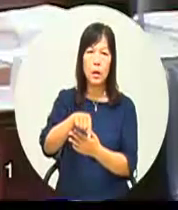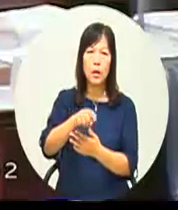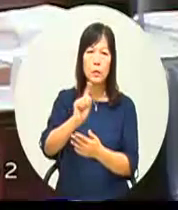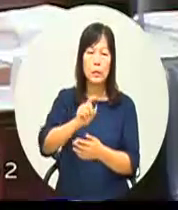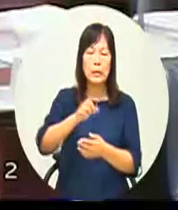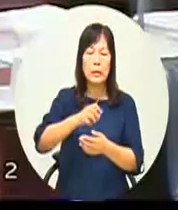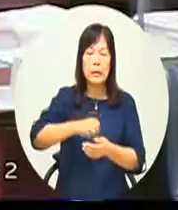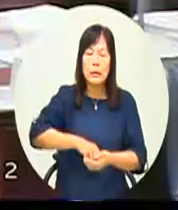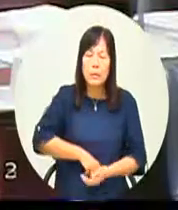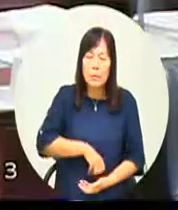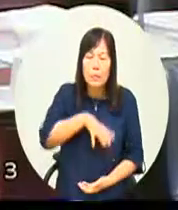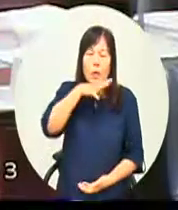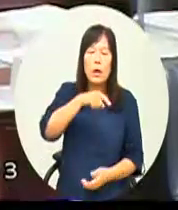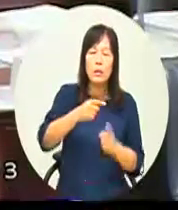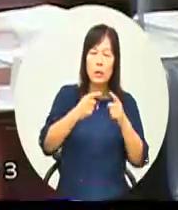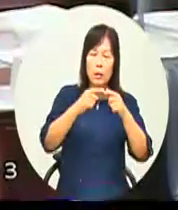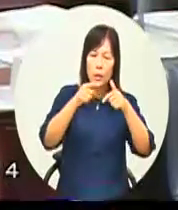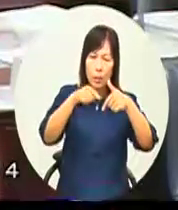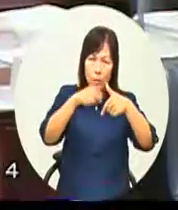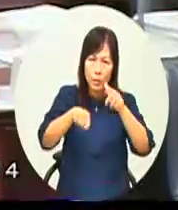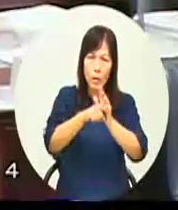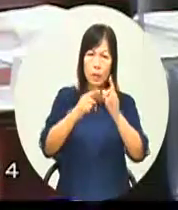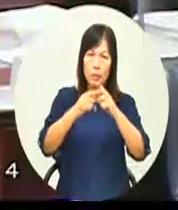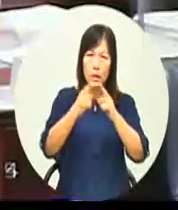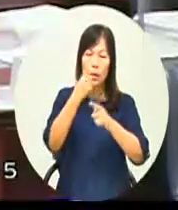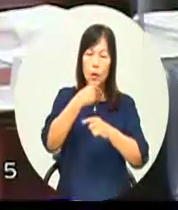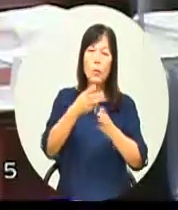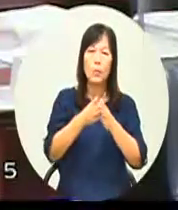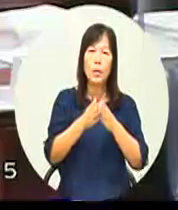高龄化社会的人口的来临。